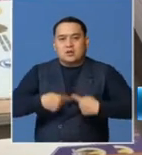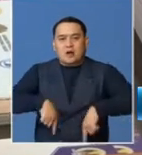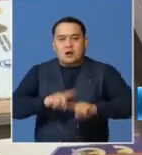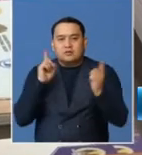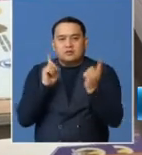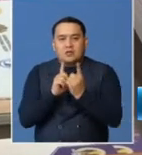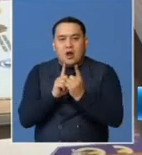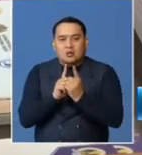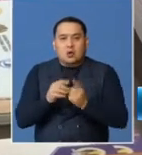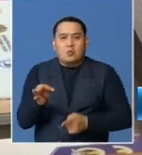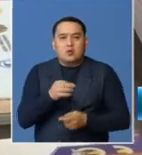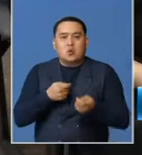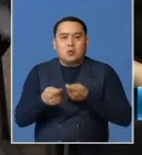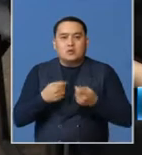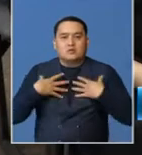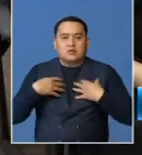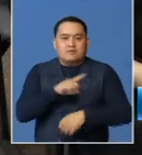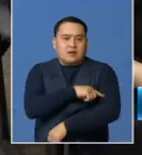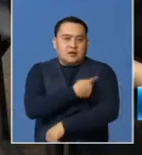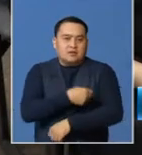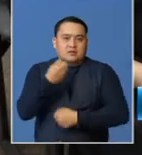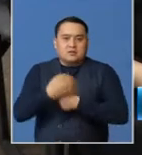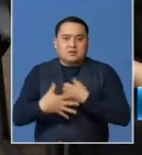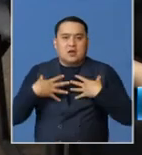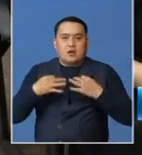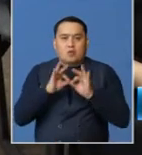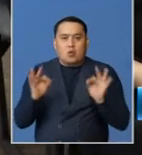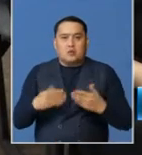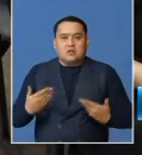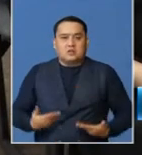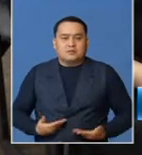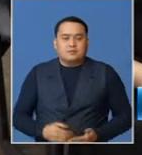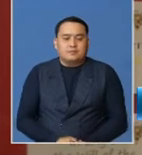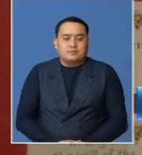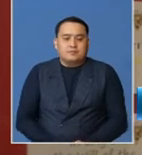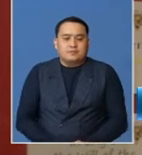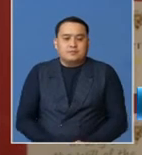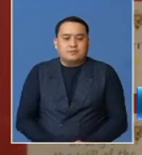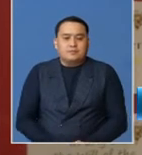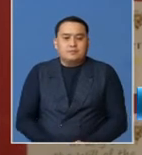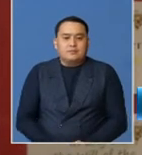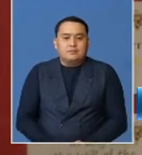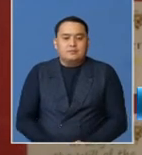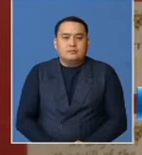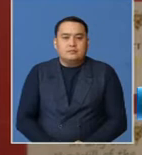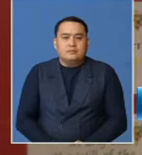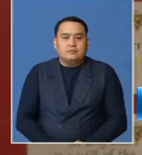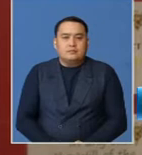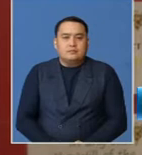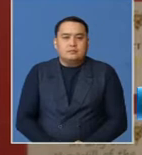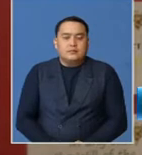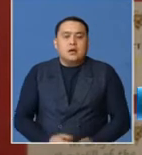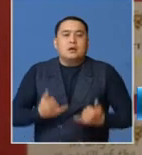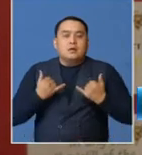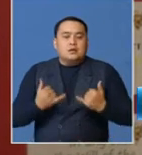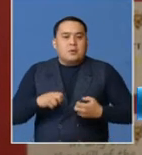Встреча организована областным управлением здравоохранения и центром формирования ЗОЖ. На сегодняшний день вы знаете,